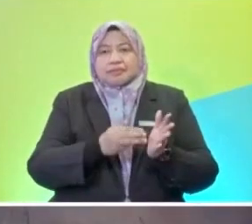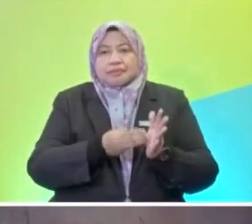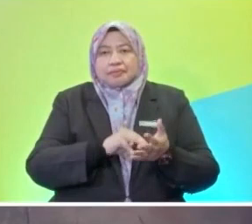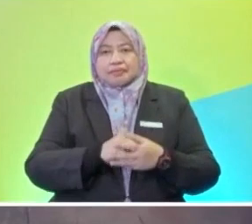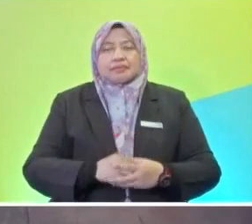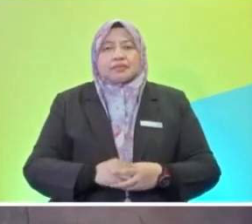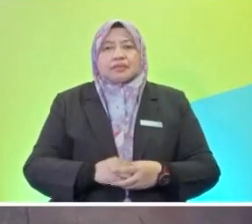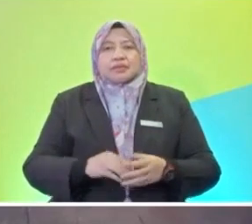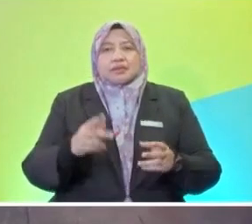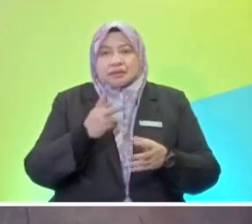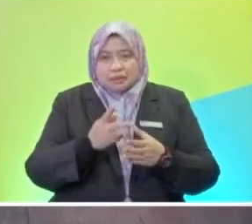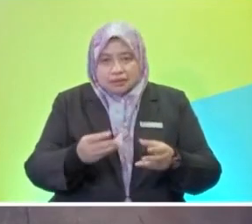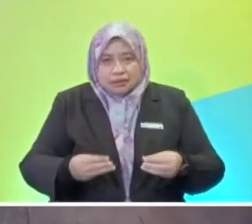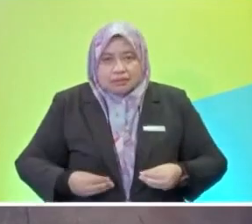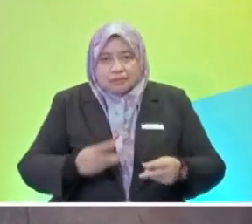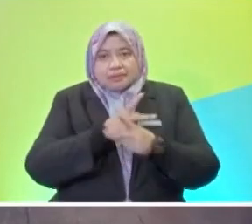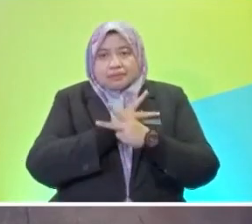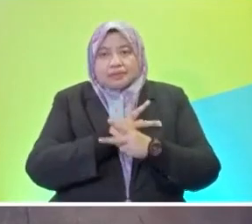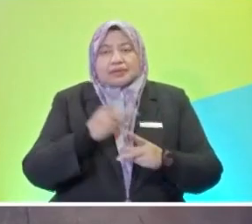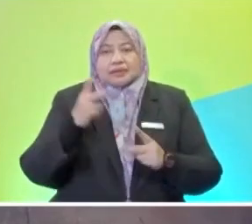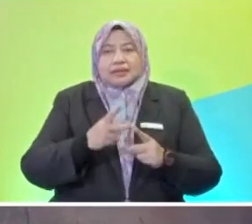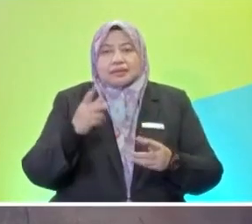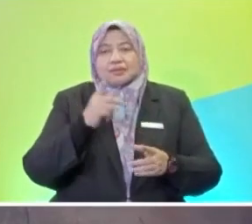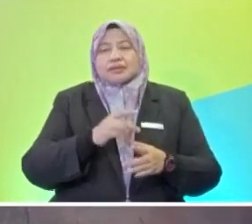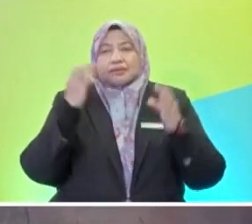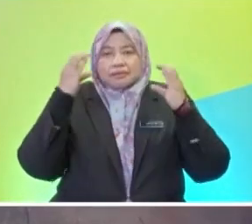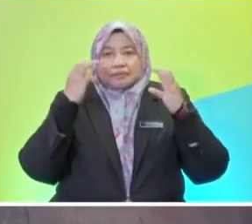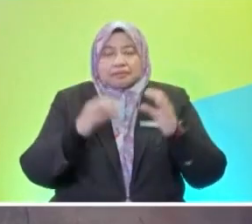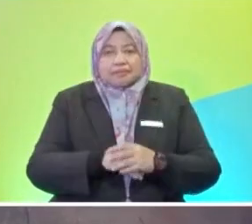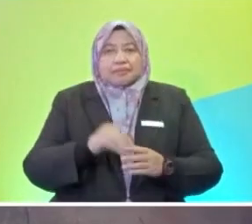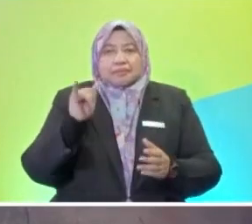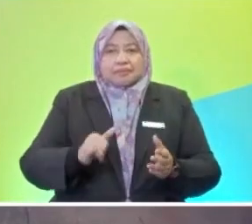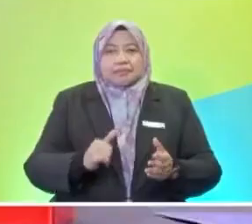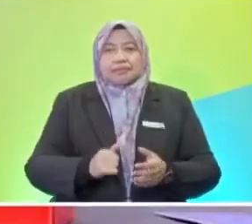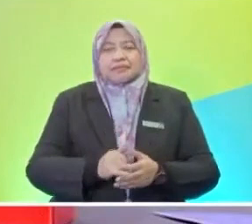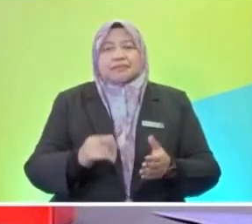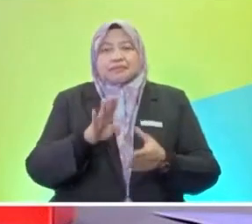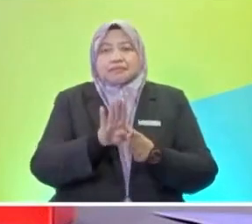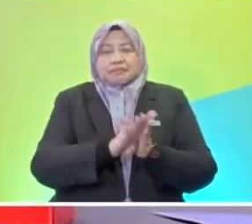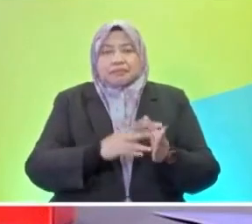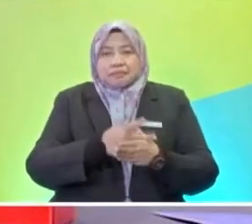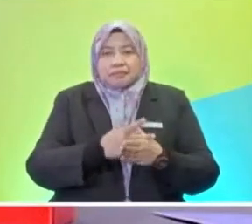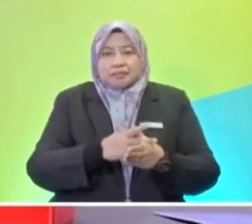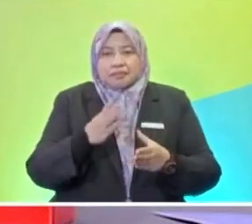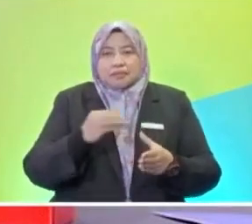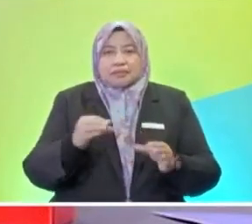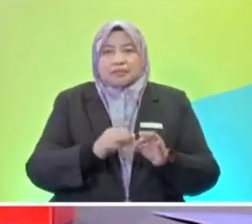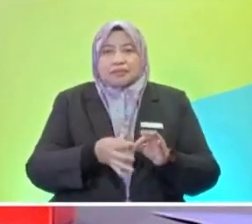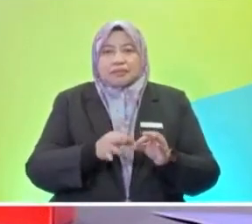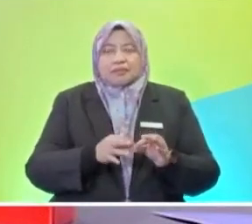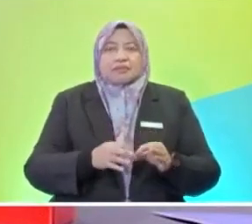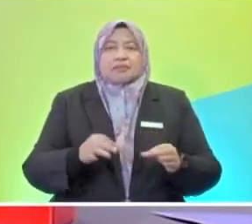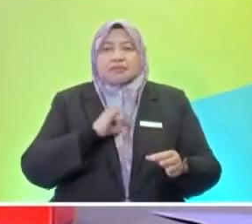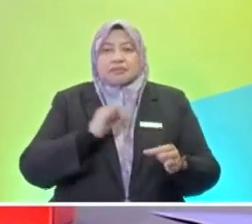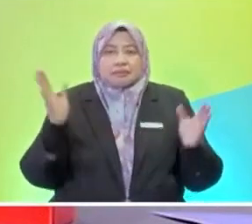ilmu pada hari ini Terima kasih juga kepada cek gusion selaku guru bahasa isyarat megang kawan diharapkan ilmu yang cukup konsisten ini